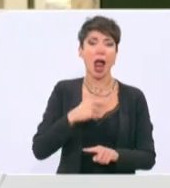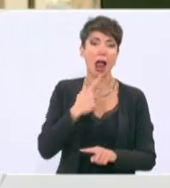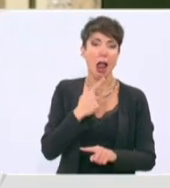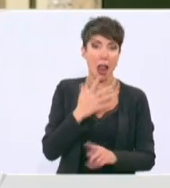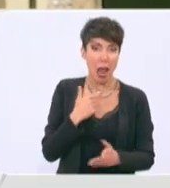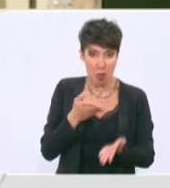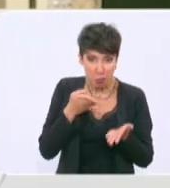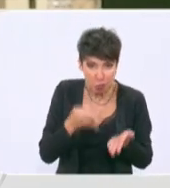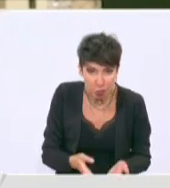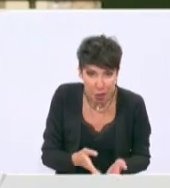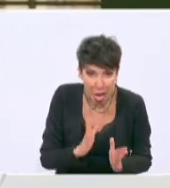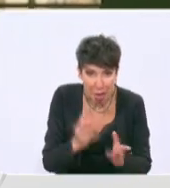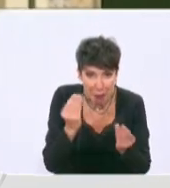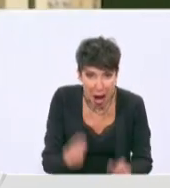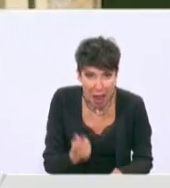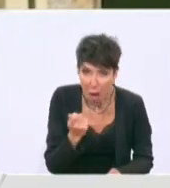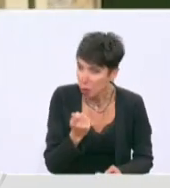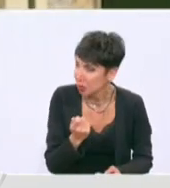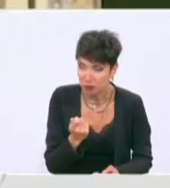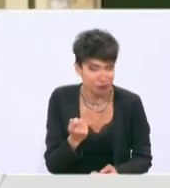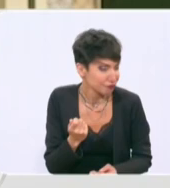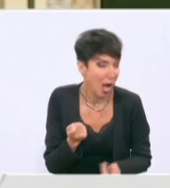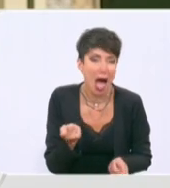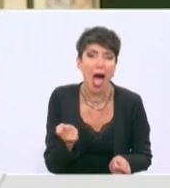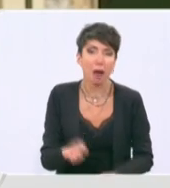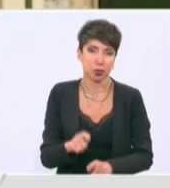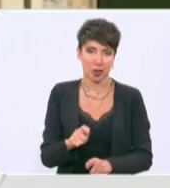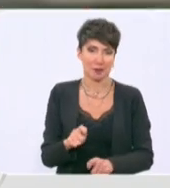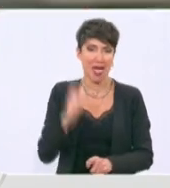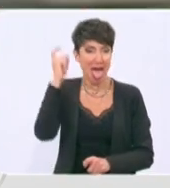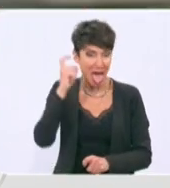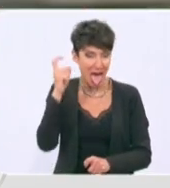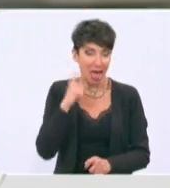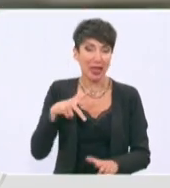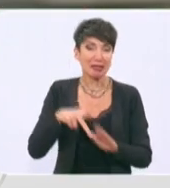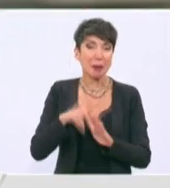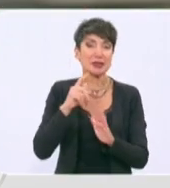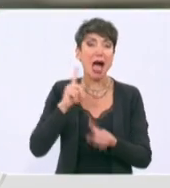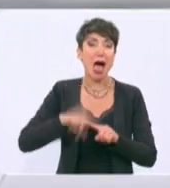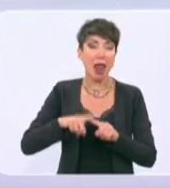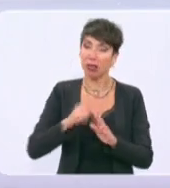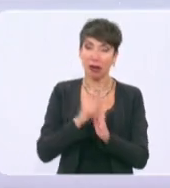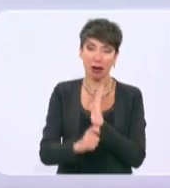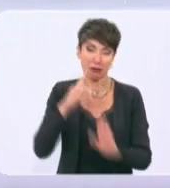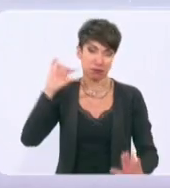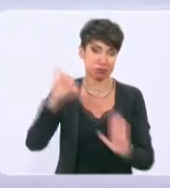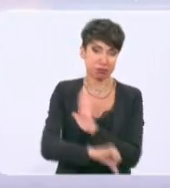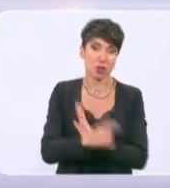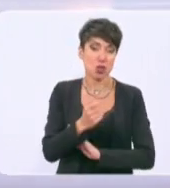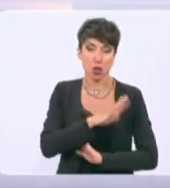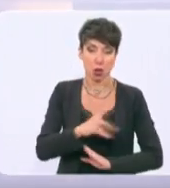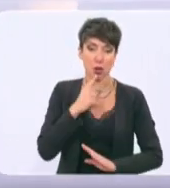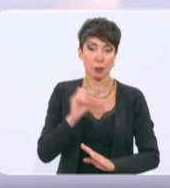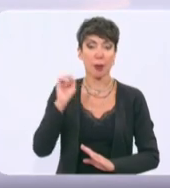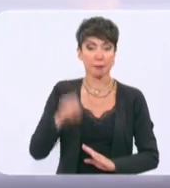στην οικονομία. Αυτό που ξέρουμε είναι αυτό που ζούμε σήμερα. Και που για τον ελληνικό λαό, τη μεγάλη του πλειοψηφία, έχουν ευθύνη όλες οι